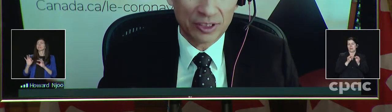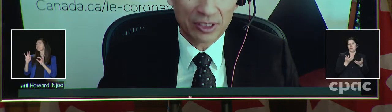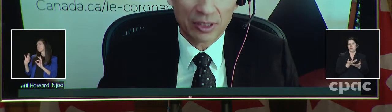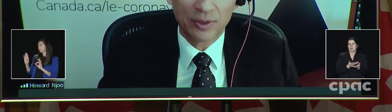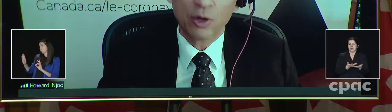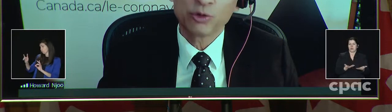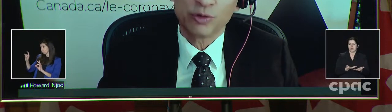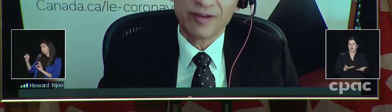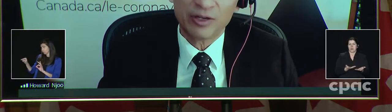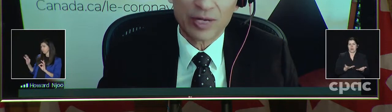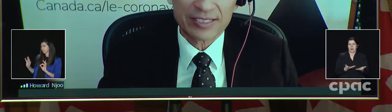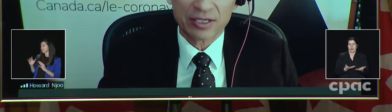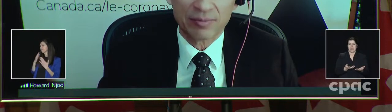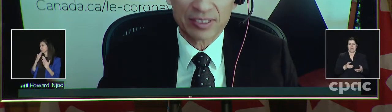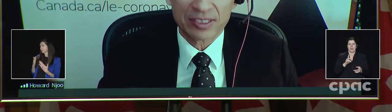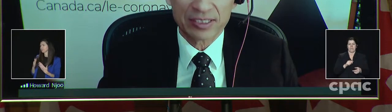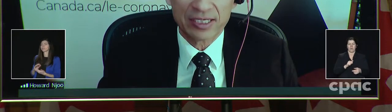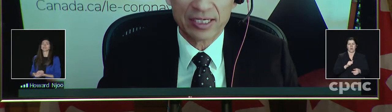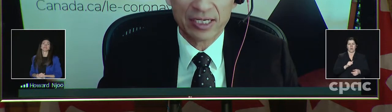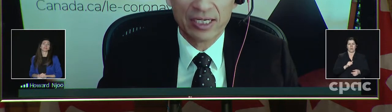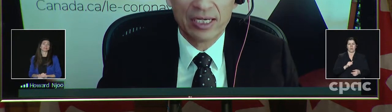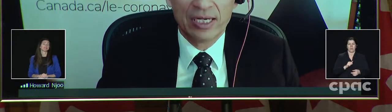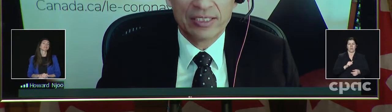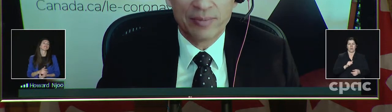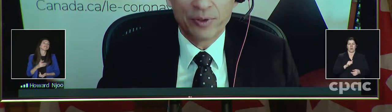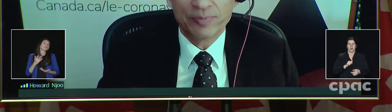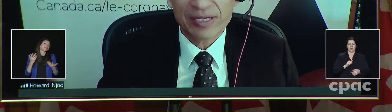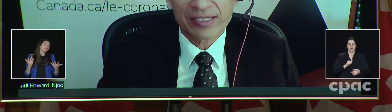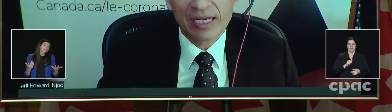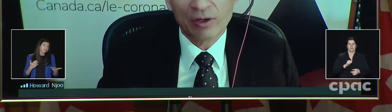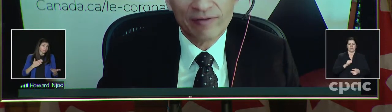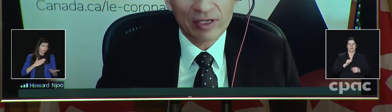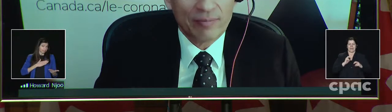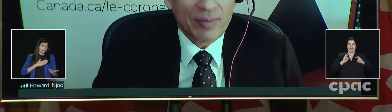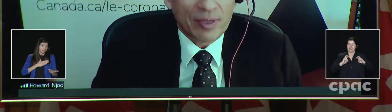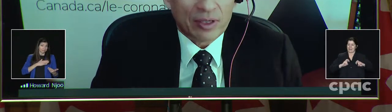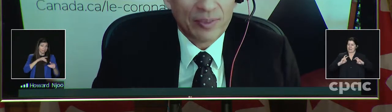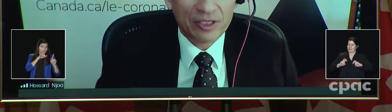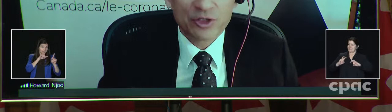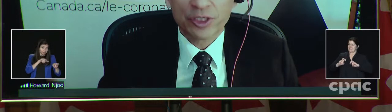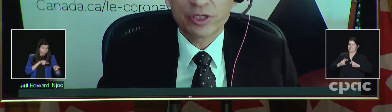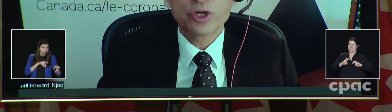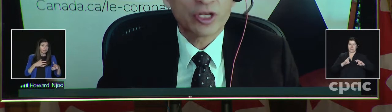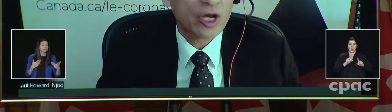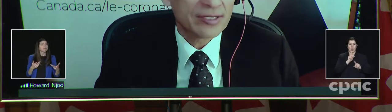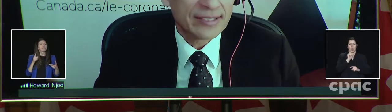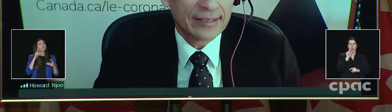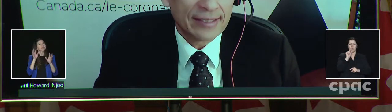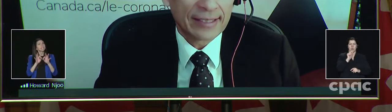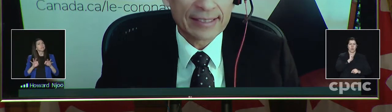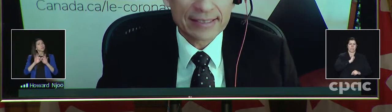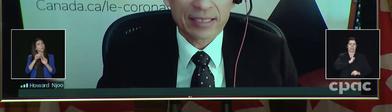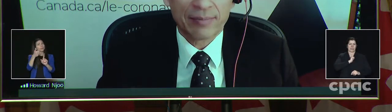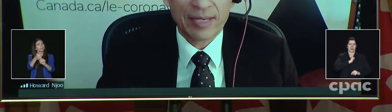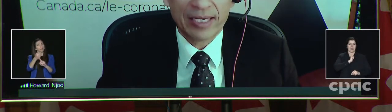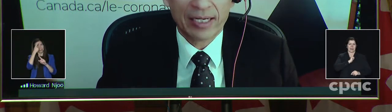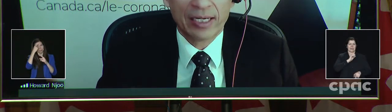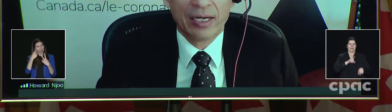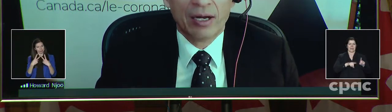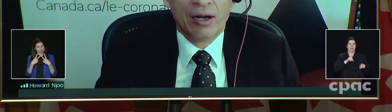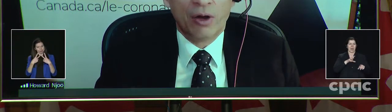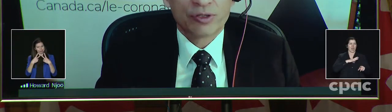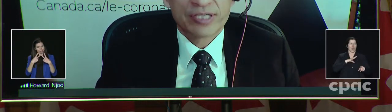je peux dire comme une auto-évaluation parce que c'est un peu personnel avec même, comme dit, une seuil de tolérance de risque.